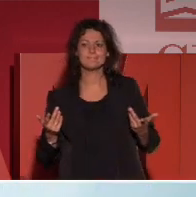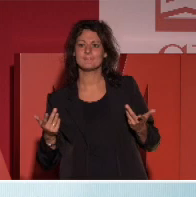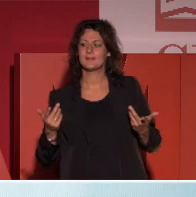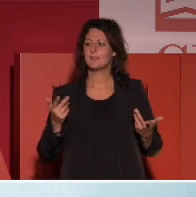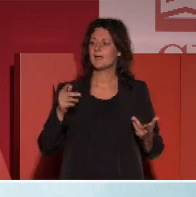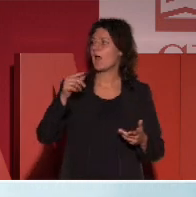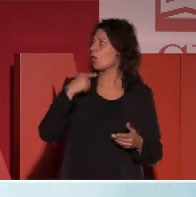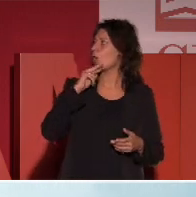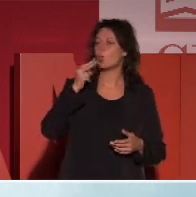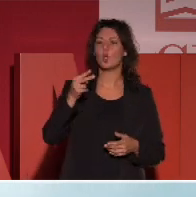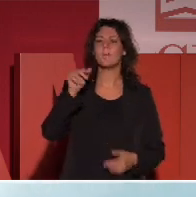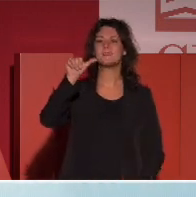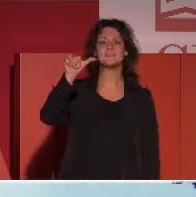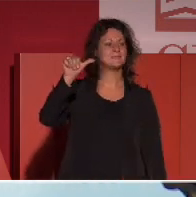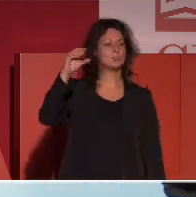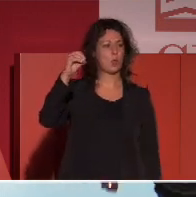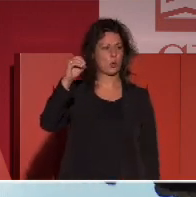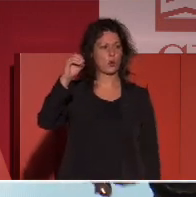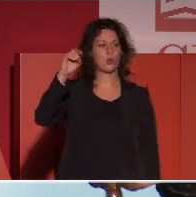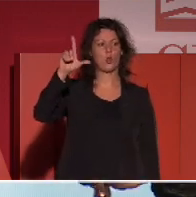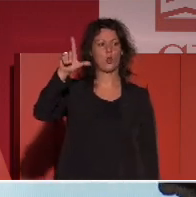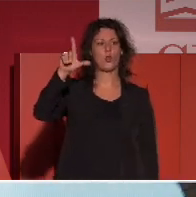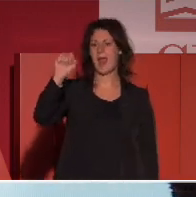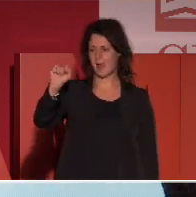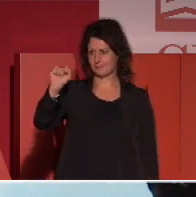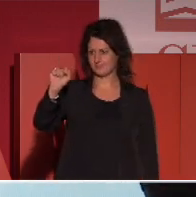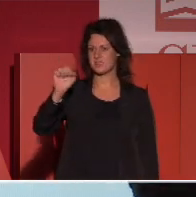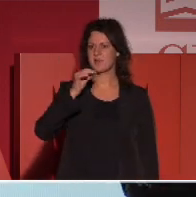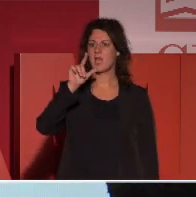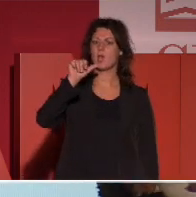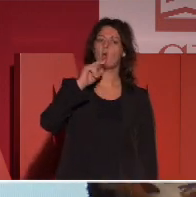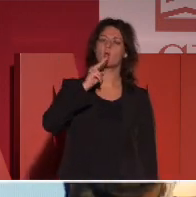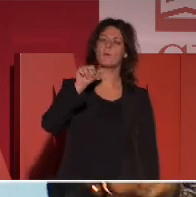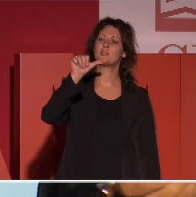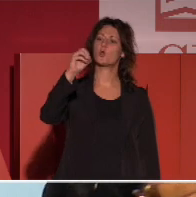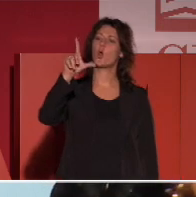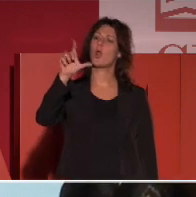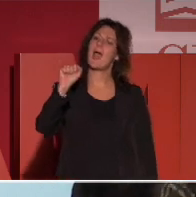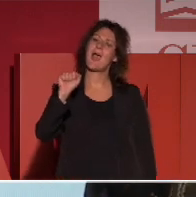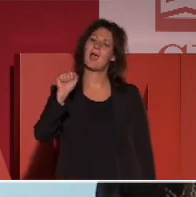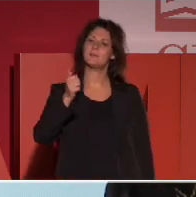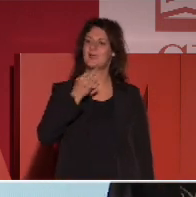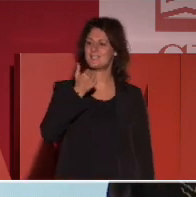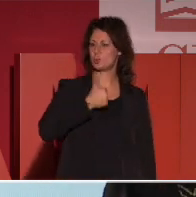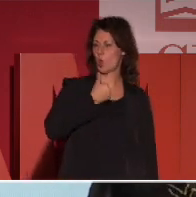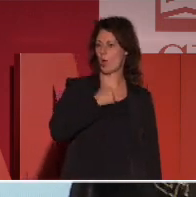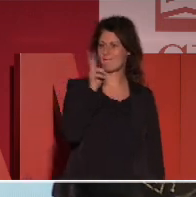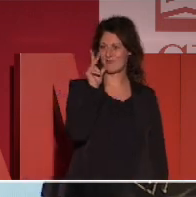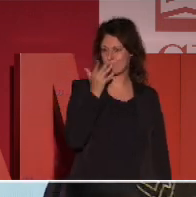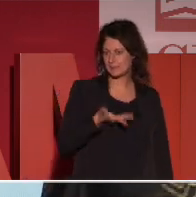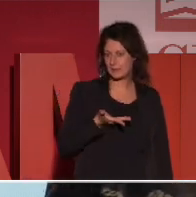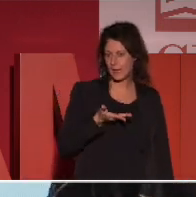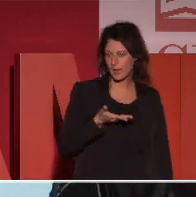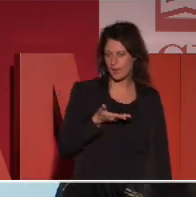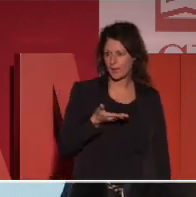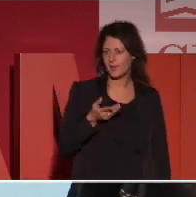solo si dice solo a poveri però è un maschio quindi insomma si ingenerano subito sospetti sulla tua identità se si